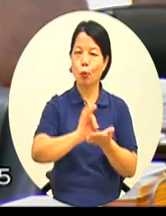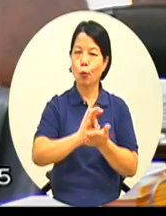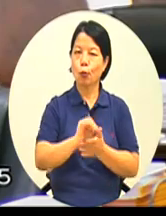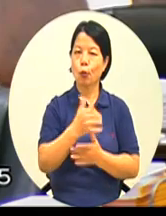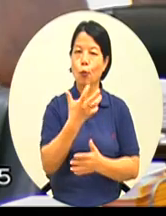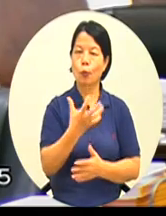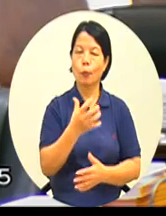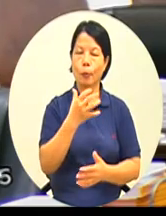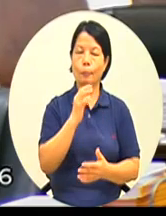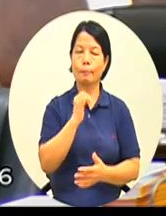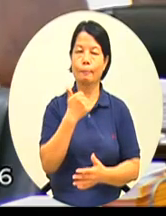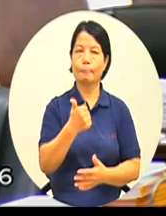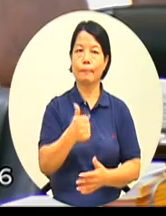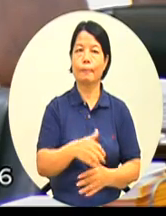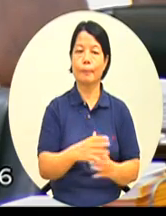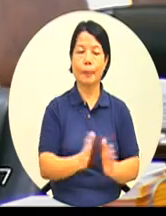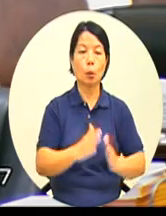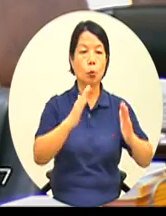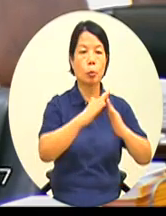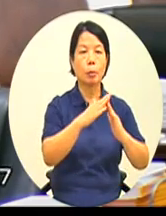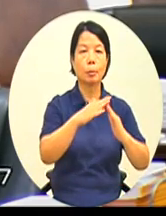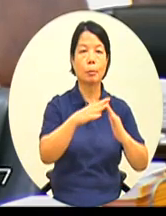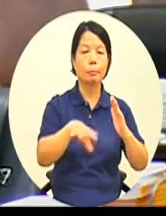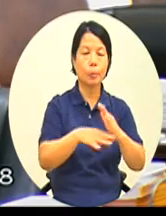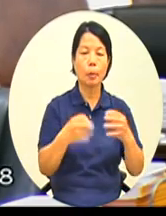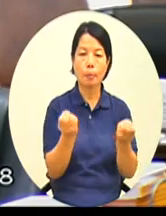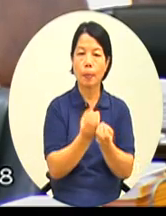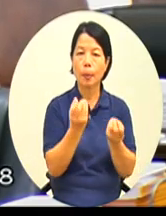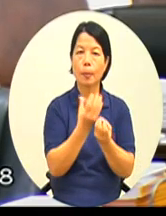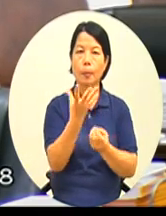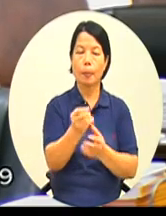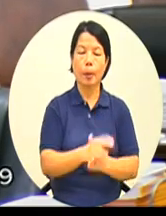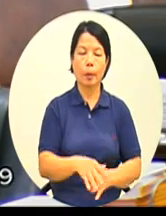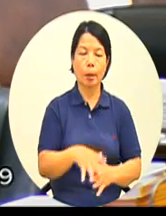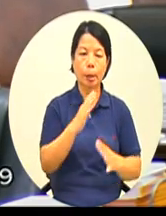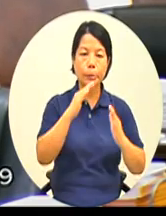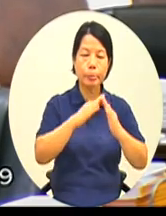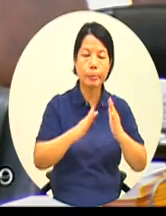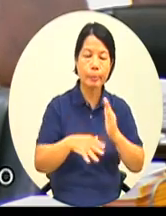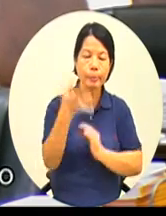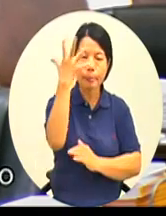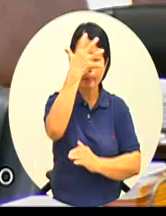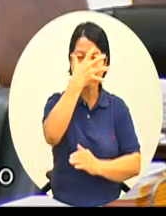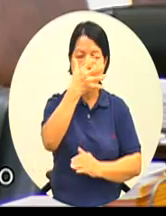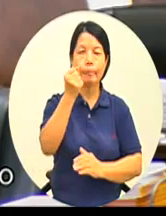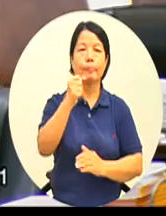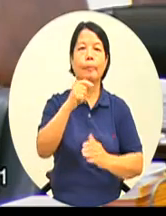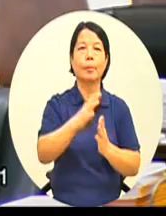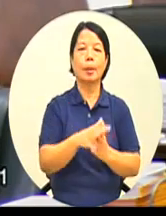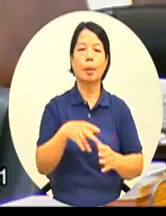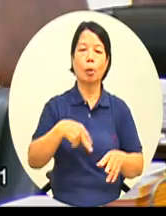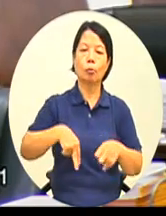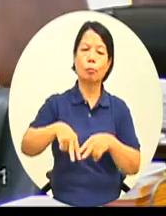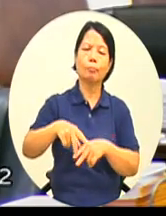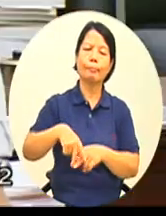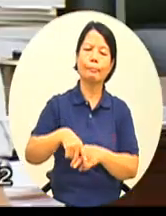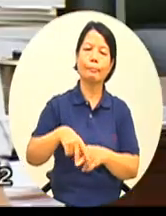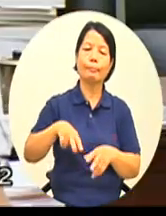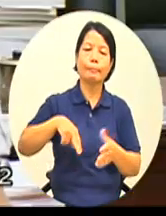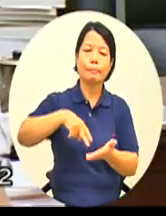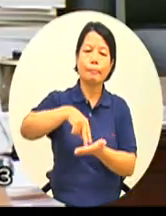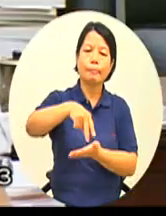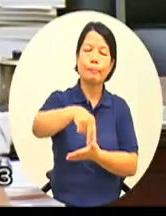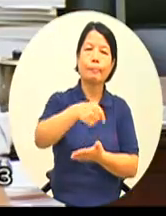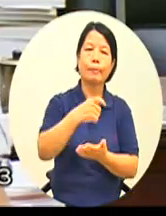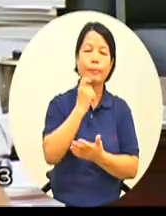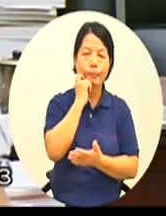庭有人没有碰过嘛，而我一旦碰到家里有长辈可能行动不方便或者需要有送